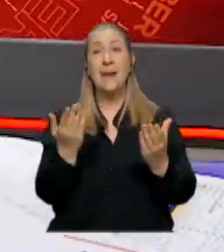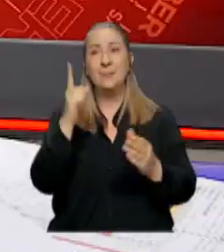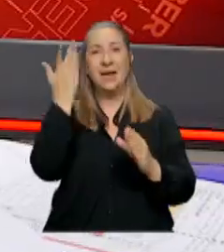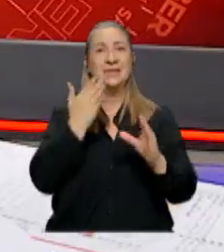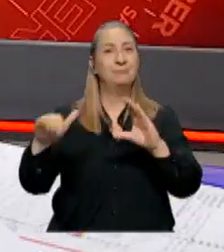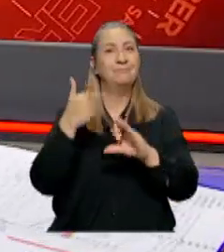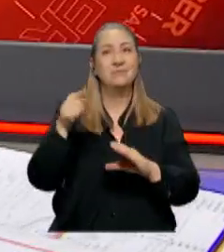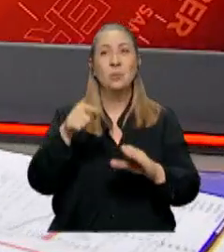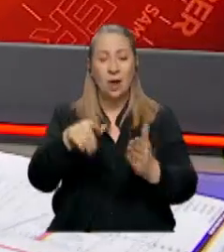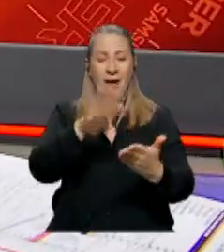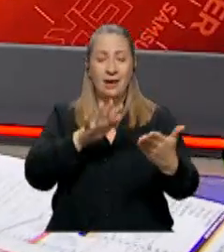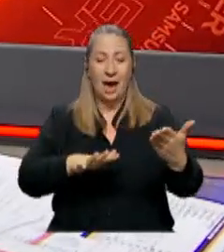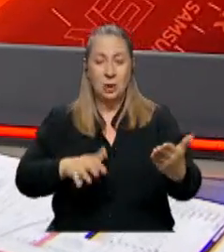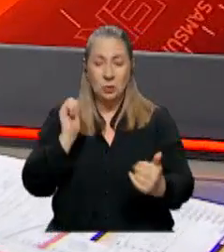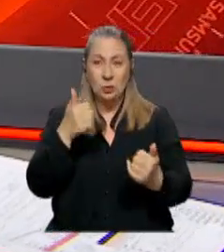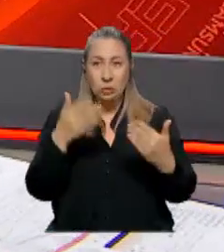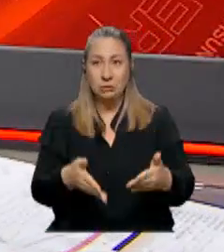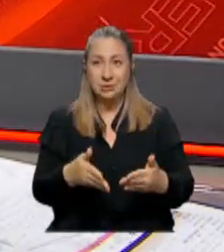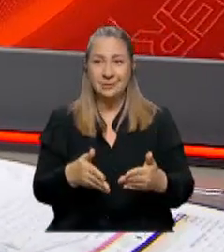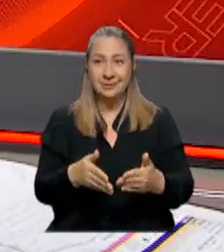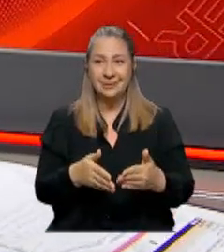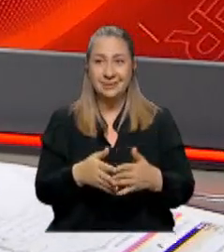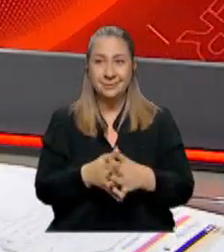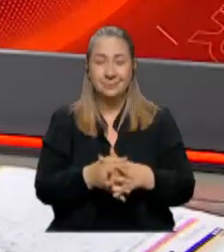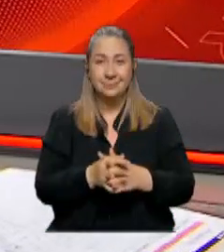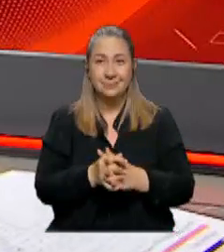Bir izleyicimiz bugün karne günüydü diyor.